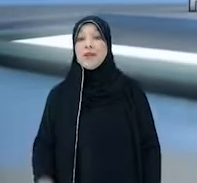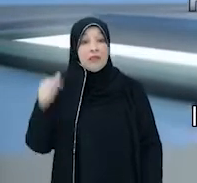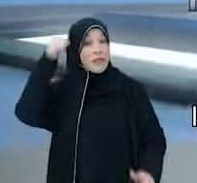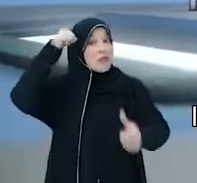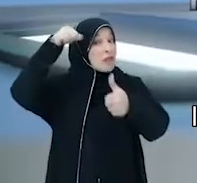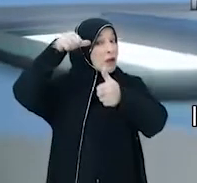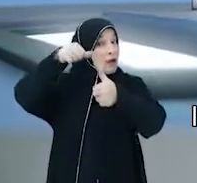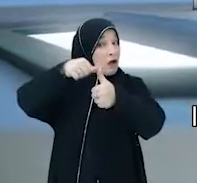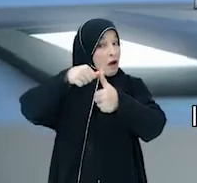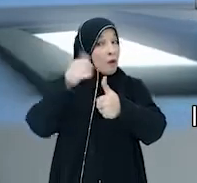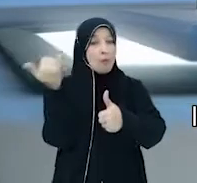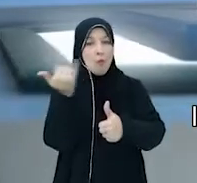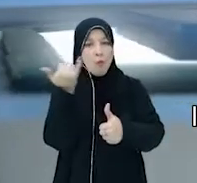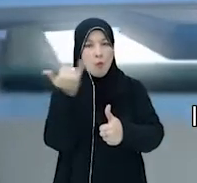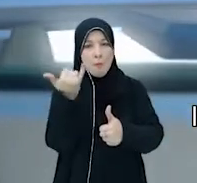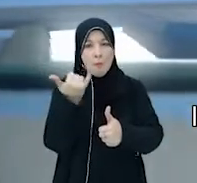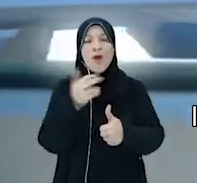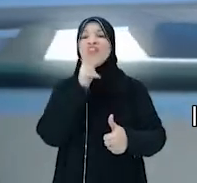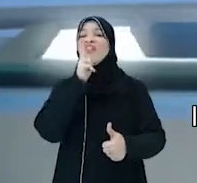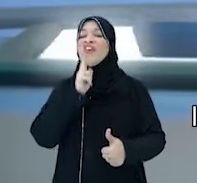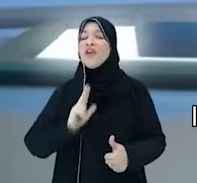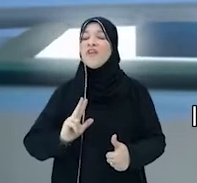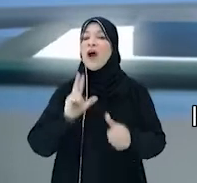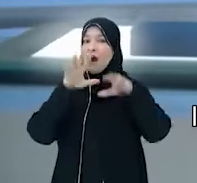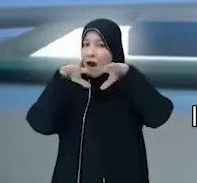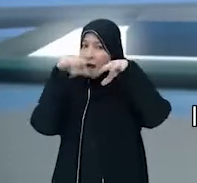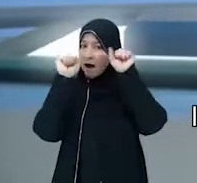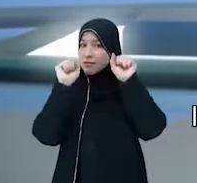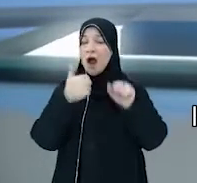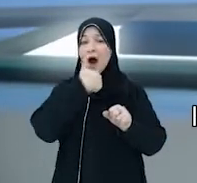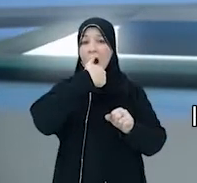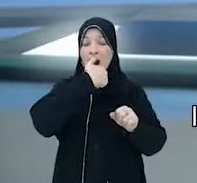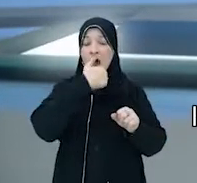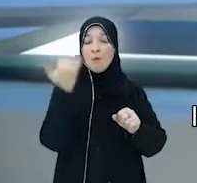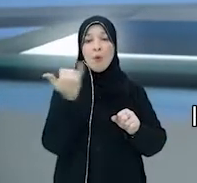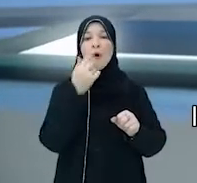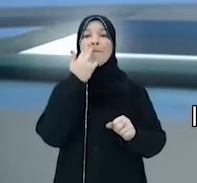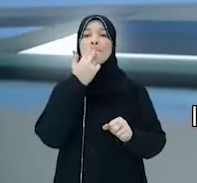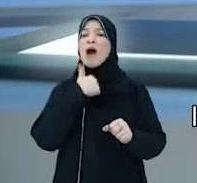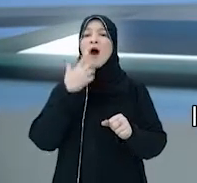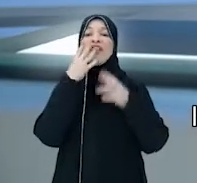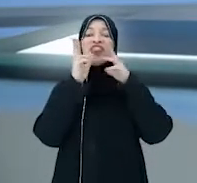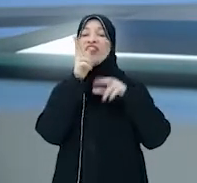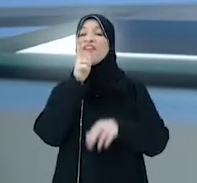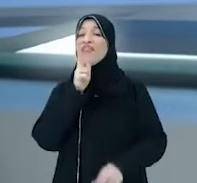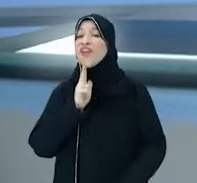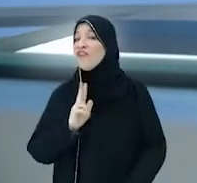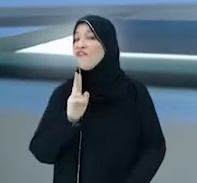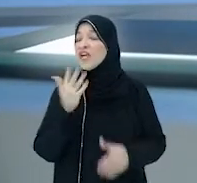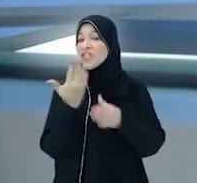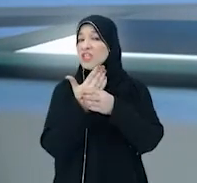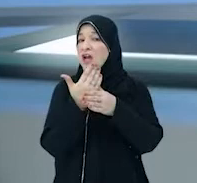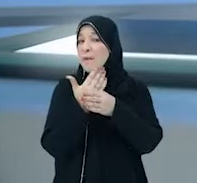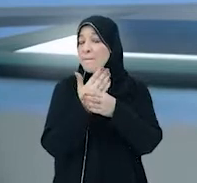تذكر أن تغسل فمك وتمضمض بعد استخدام البخاخ في حال احتوائه لدواء الكورتيزون، وذلك